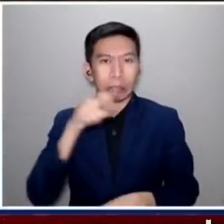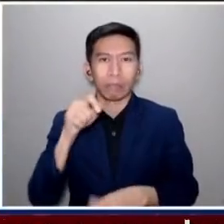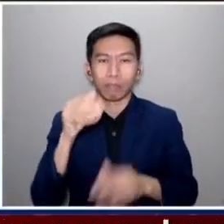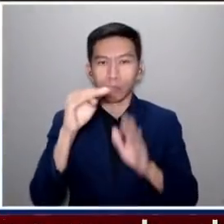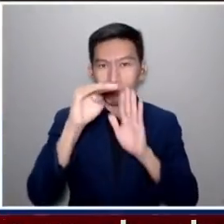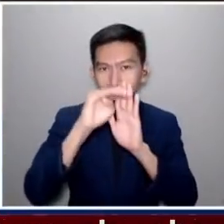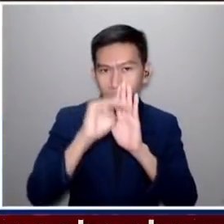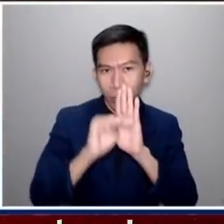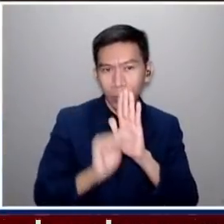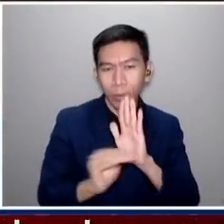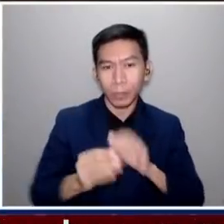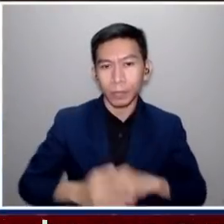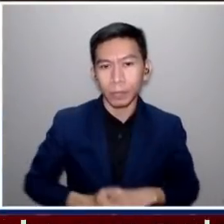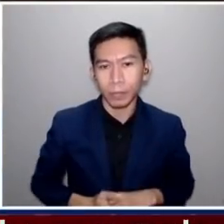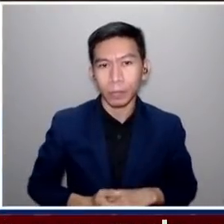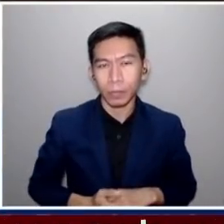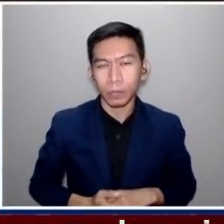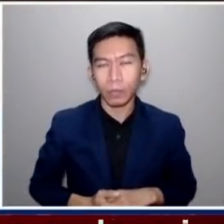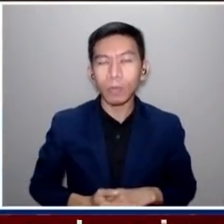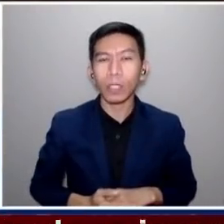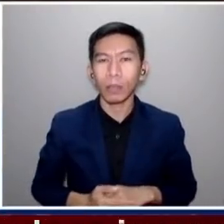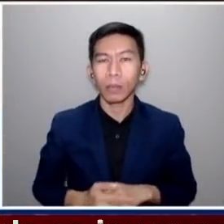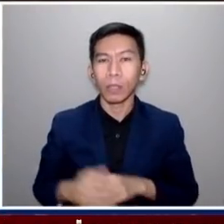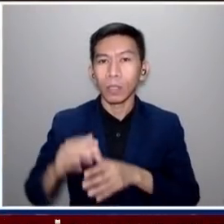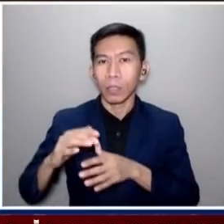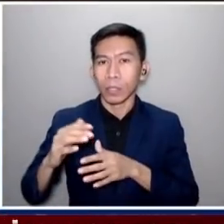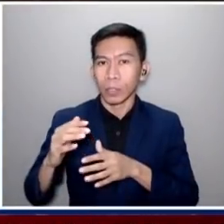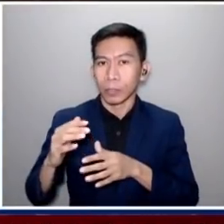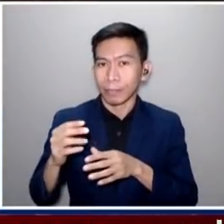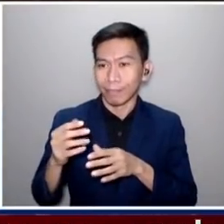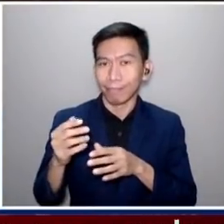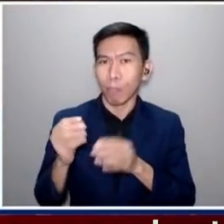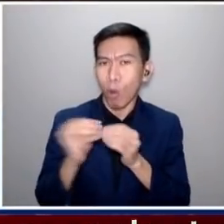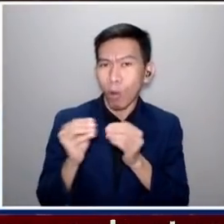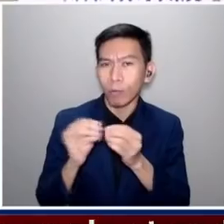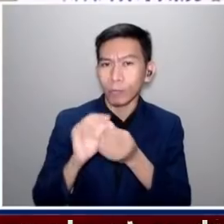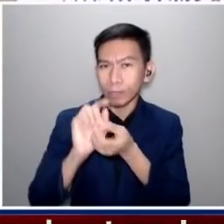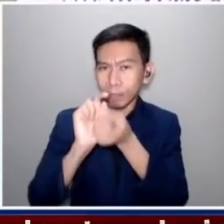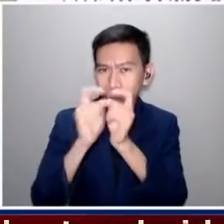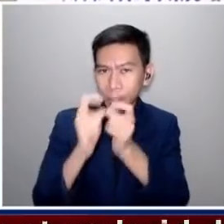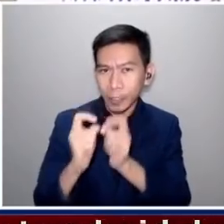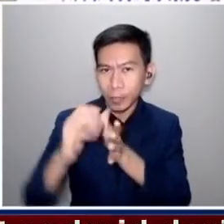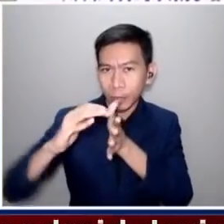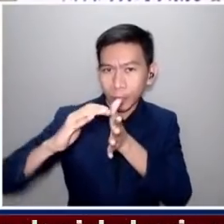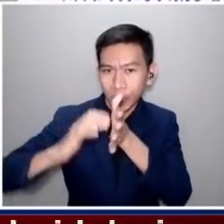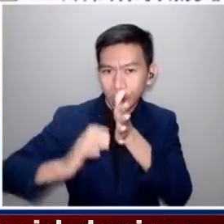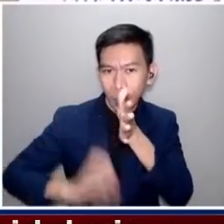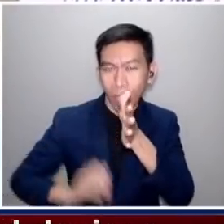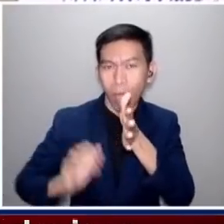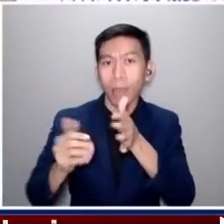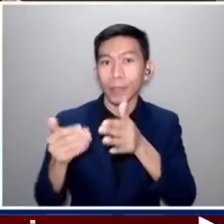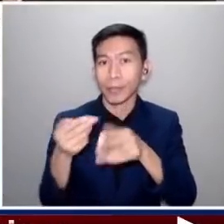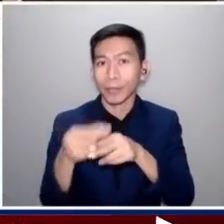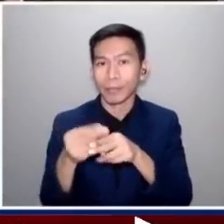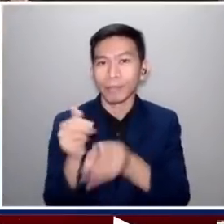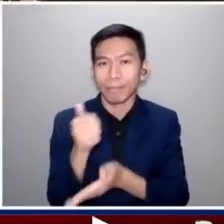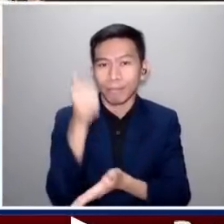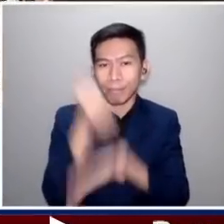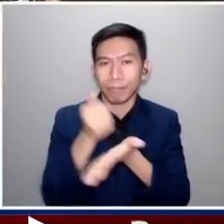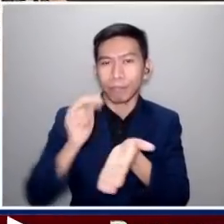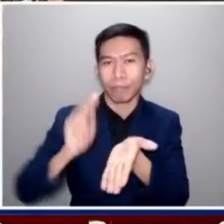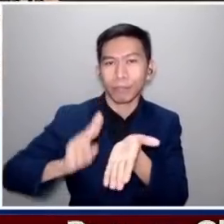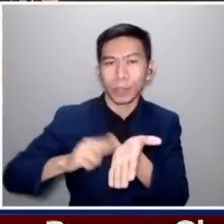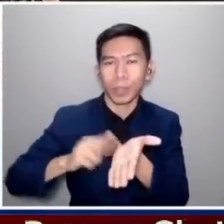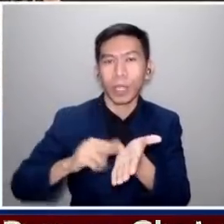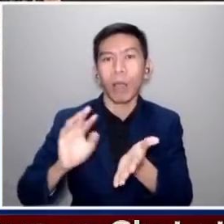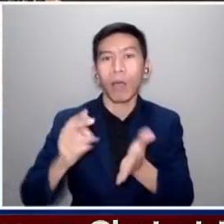Konting rebisapa at pipirmahan na ni DILG Secretary Eduardo Anyo ang Memorandum Circular na naguutos sa